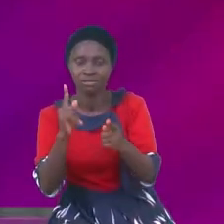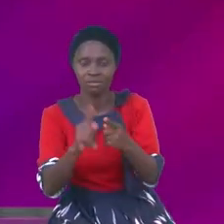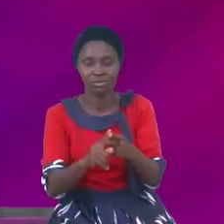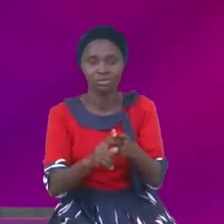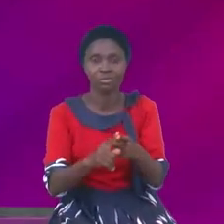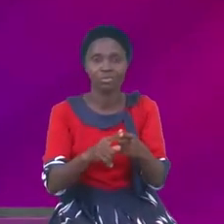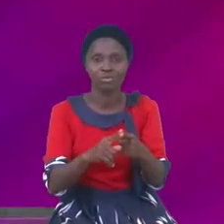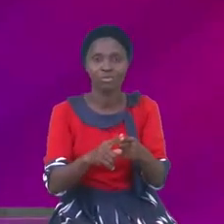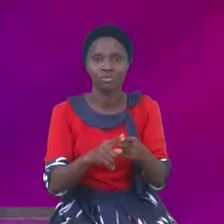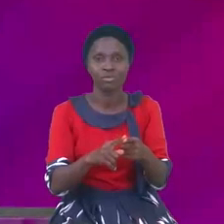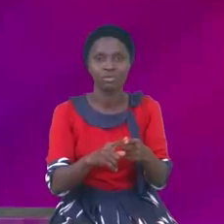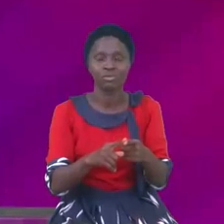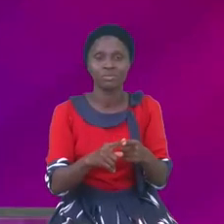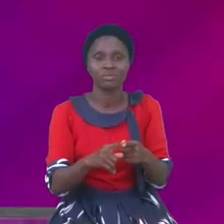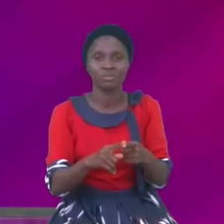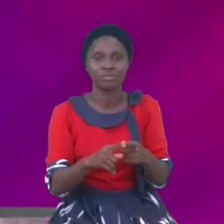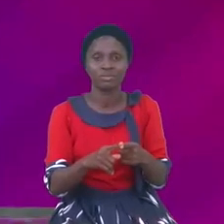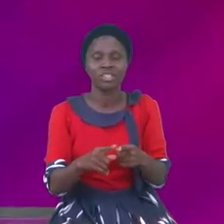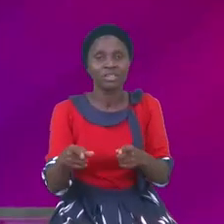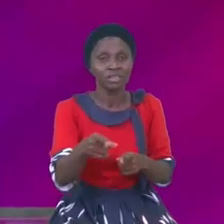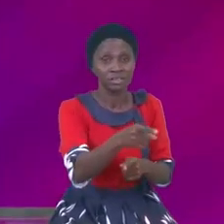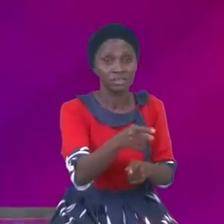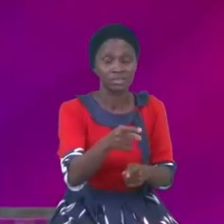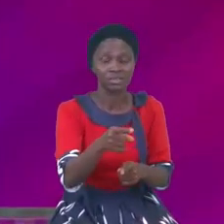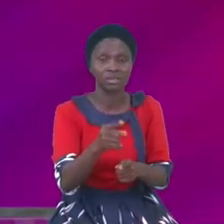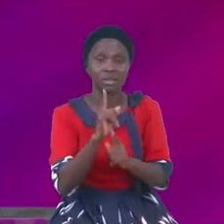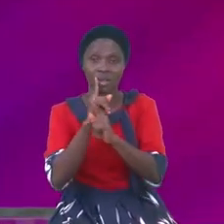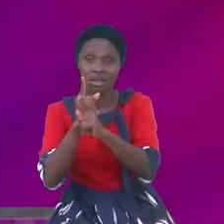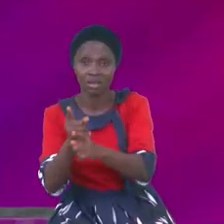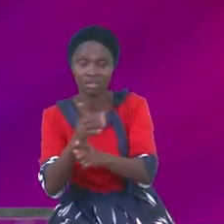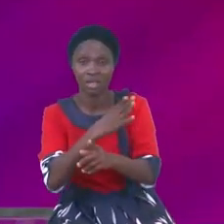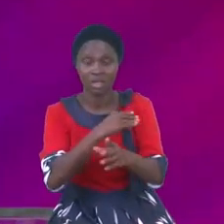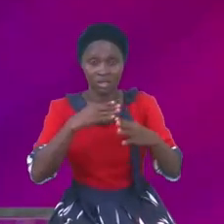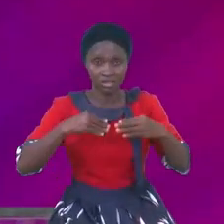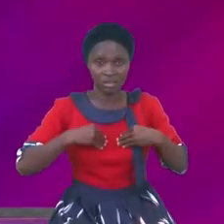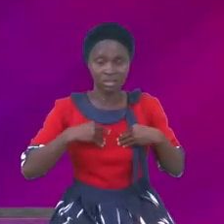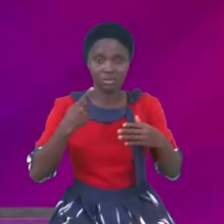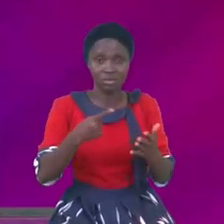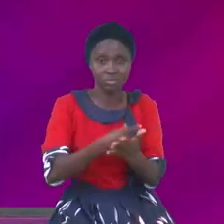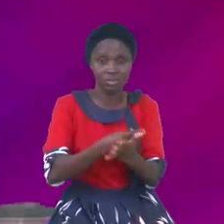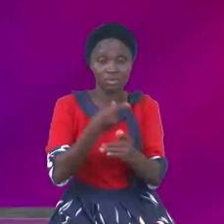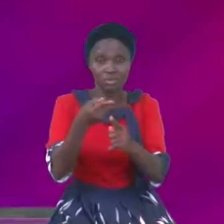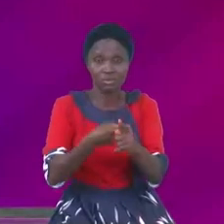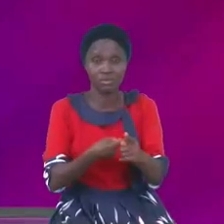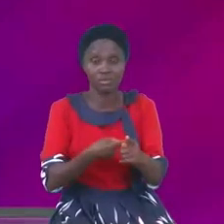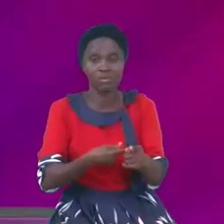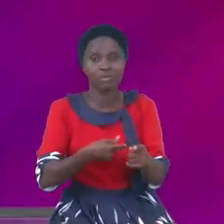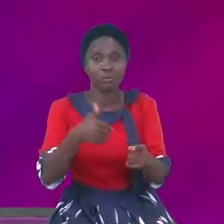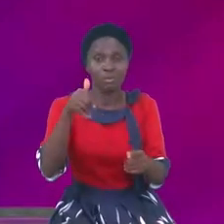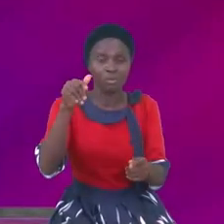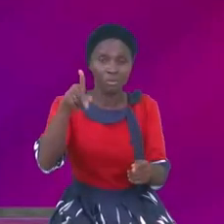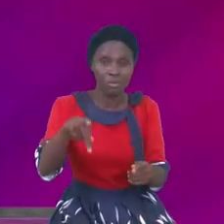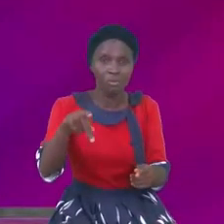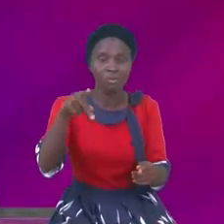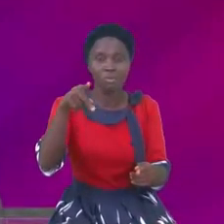La réponse à la persuasion de Paul en tant qu'un ange. Ils n'ont pas reçu la parole comme cela provient d'un